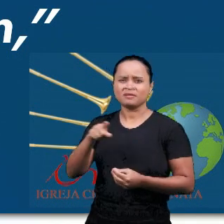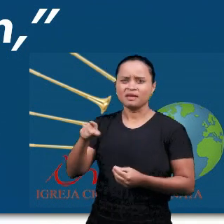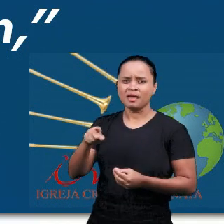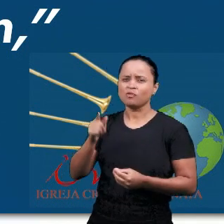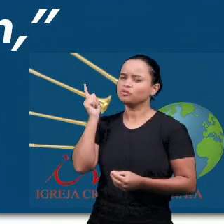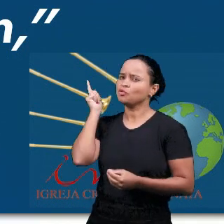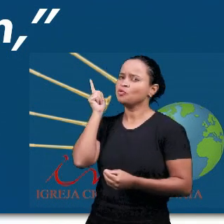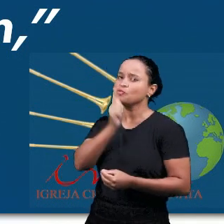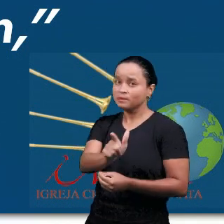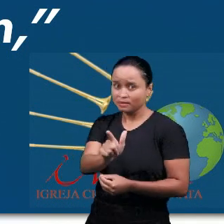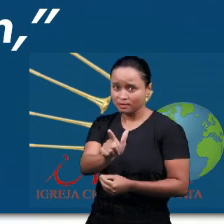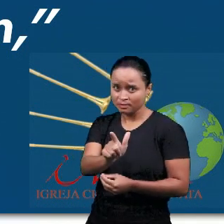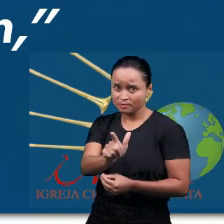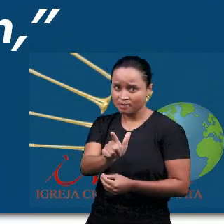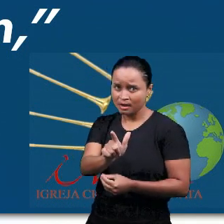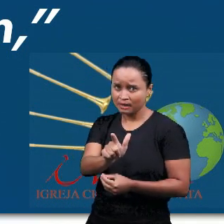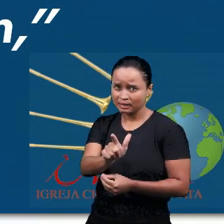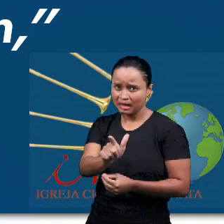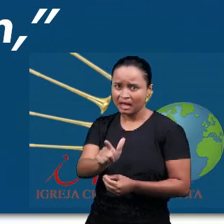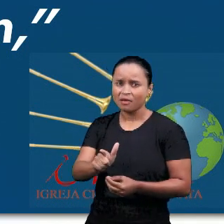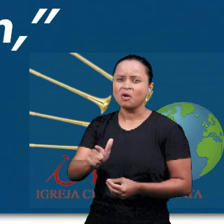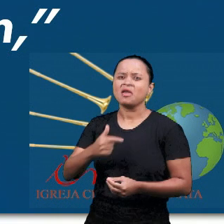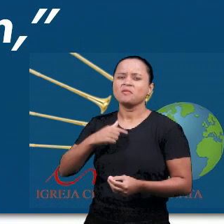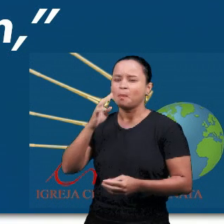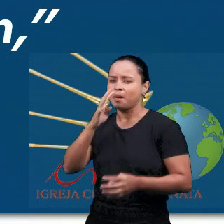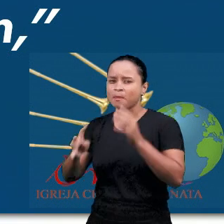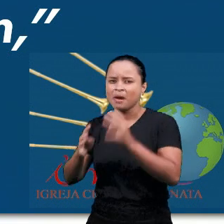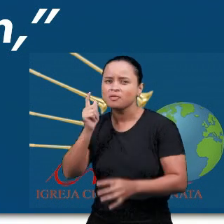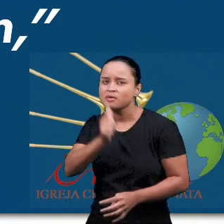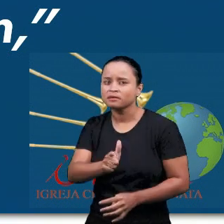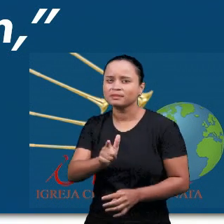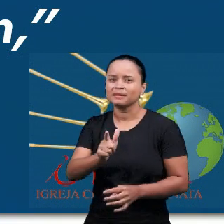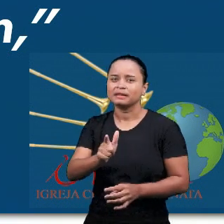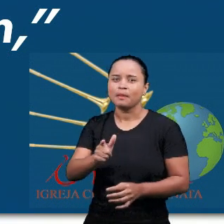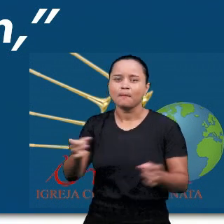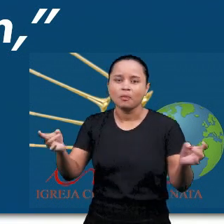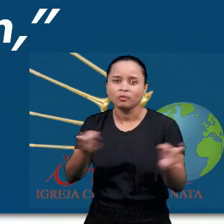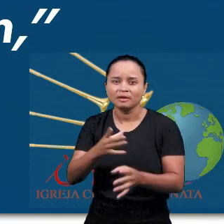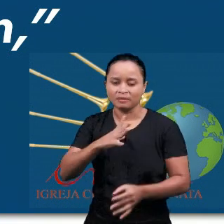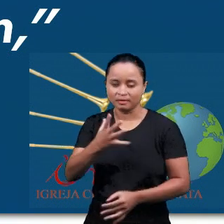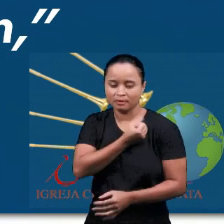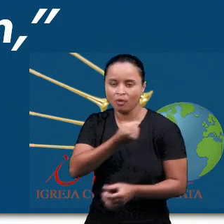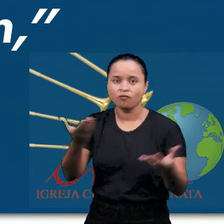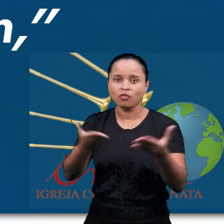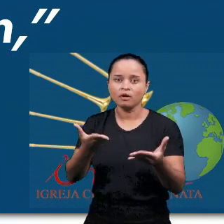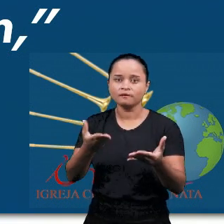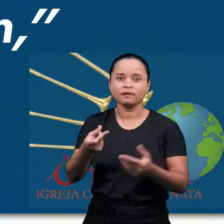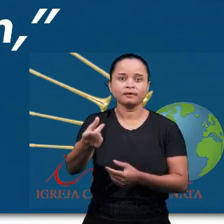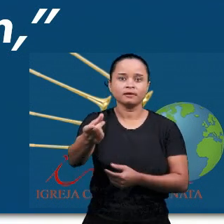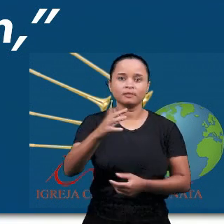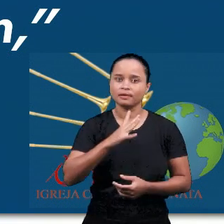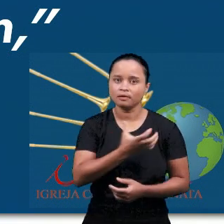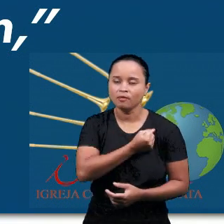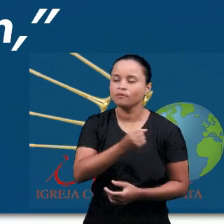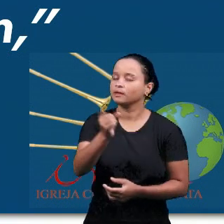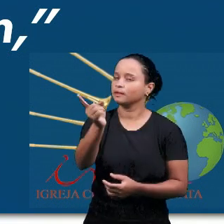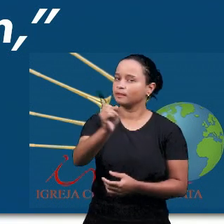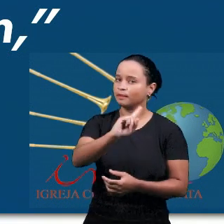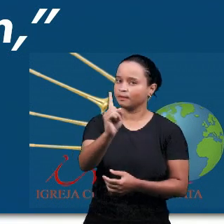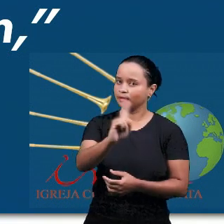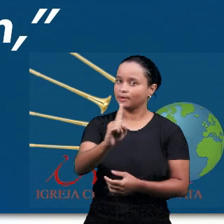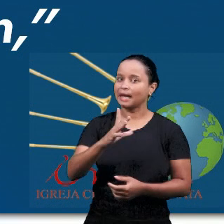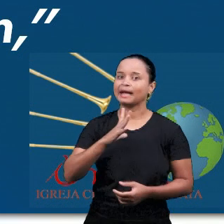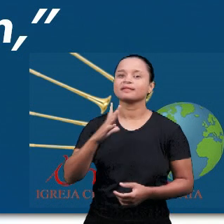l'ai touché déjà. Donc la bataille, c'est tous les jours. C'est pas de dire, je suis sauvé, sauvé pour toujours. Non, cela n'existe pas. Le